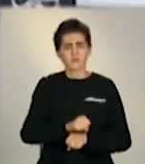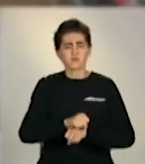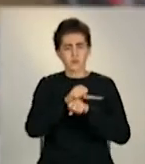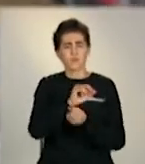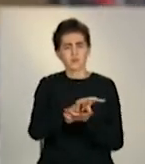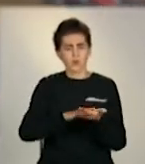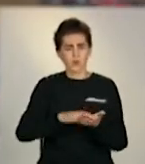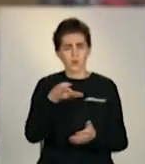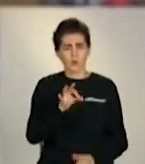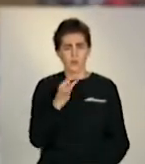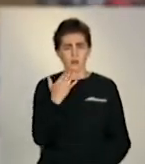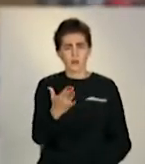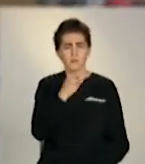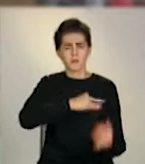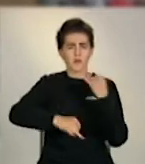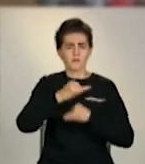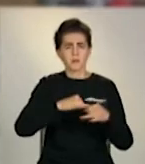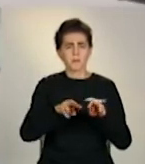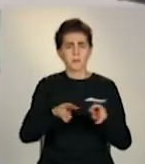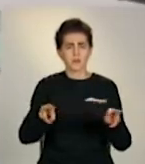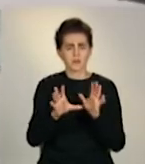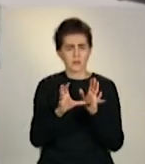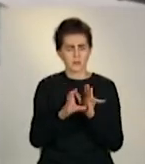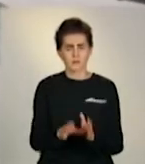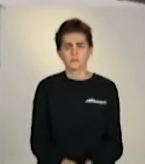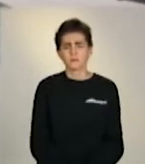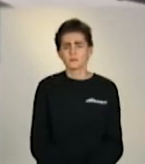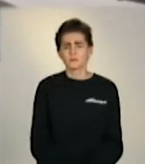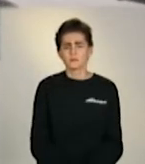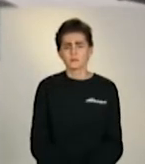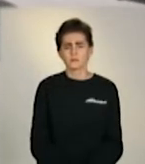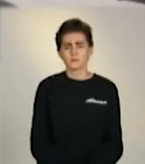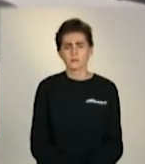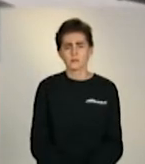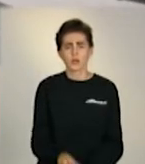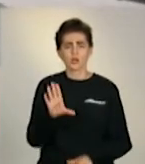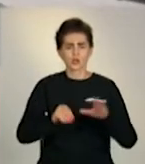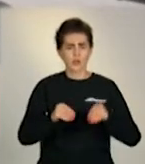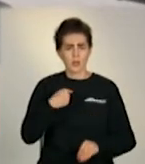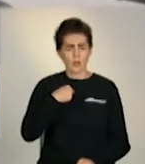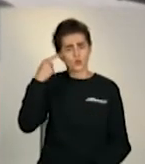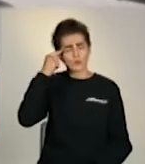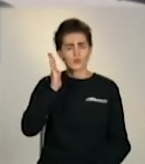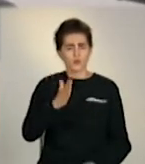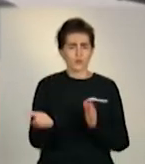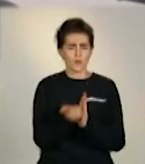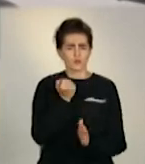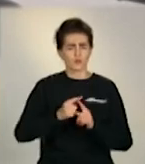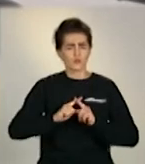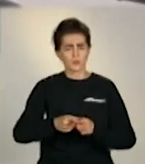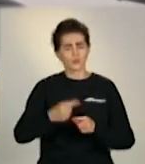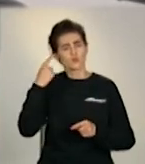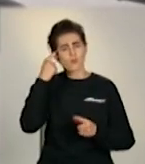та вимагають перемовин з міністром енергетики. Я думаю, що вони знайдуть якийсь компроміс, вони знайдуть якісь